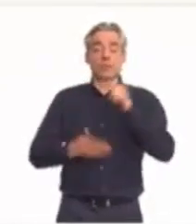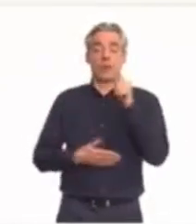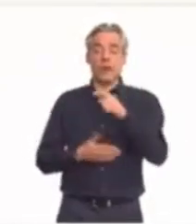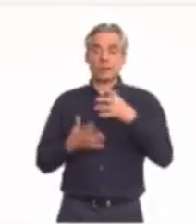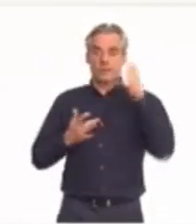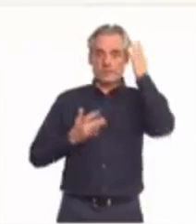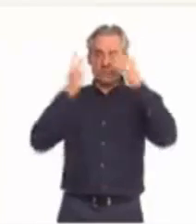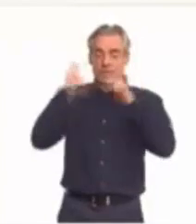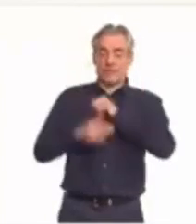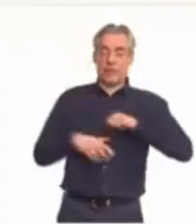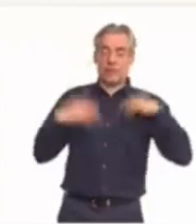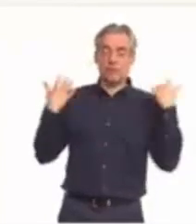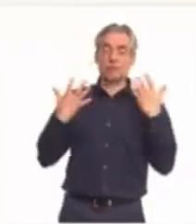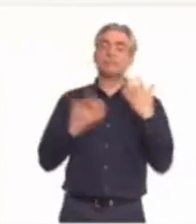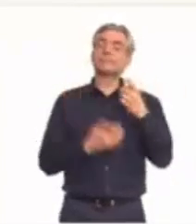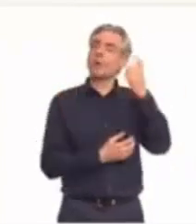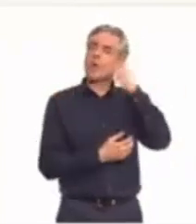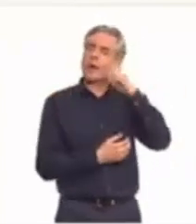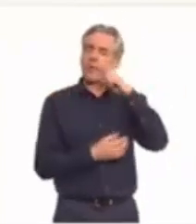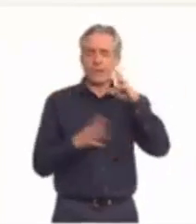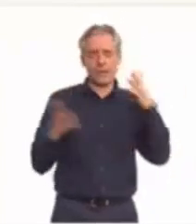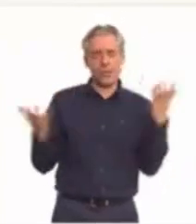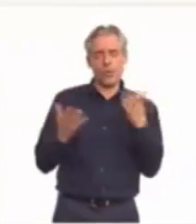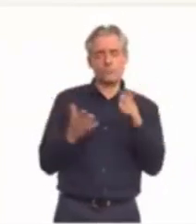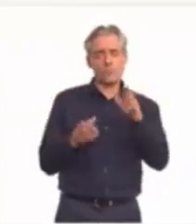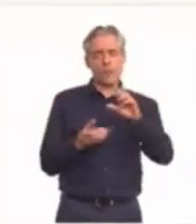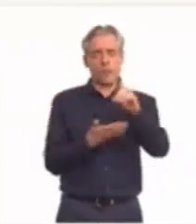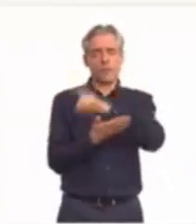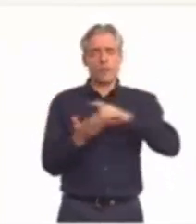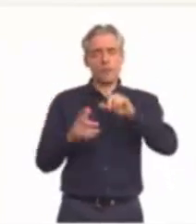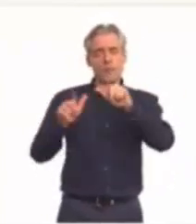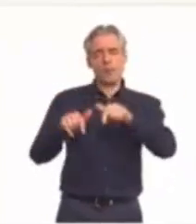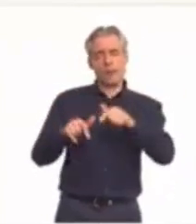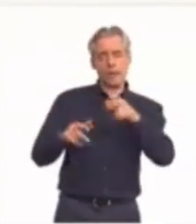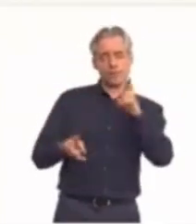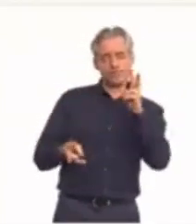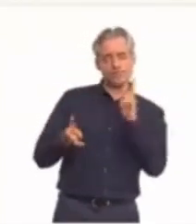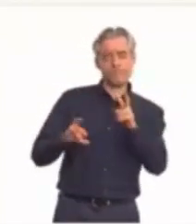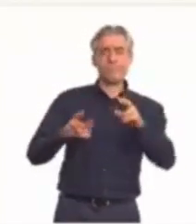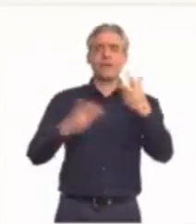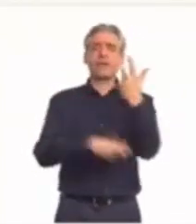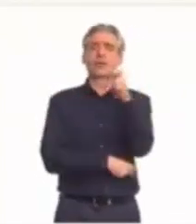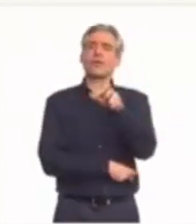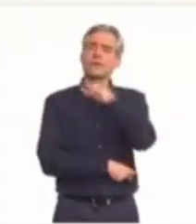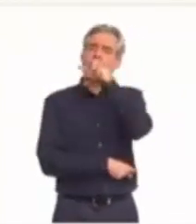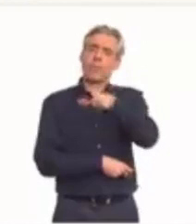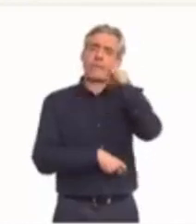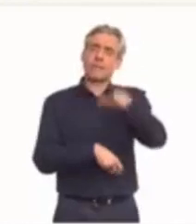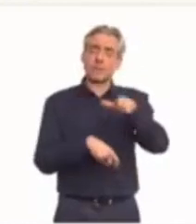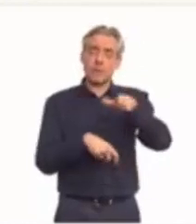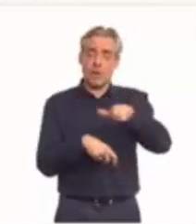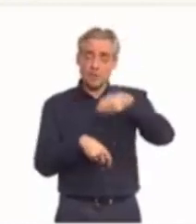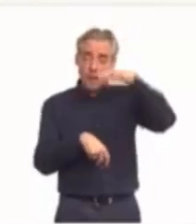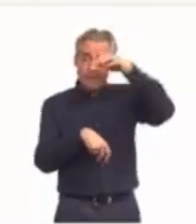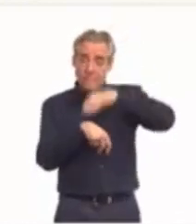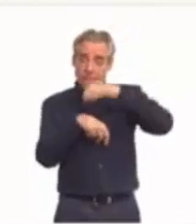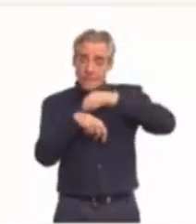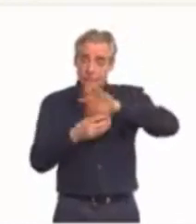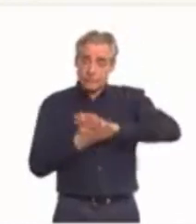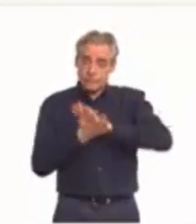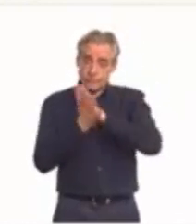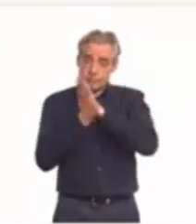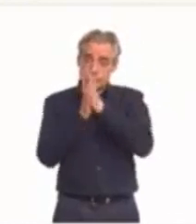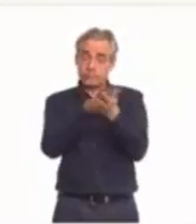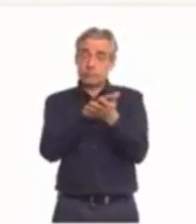plus inquiétante. Nous avons identifié dans ce département de la Moselle plus de 300 cas de mutations évocatrices